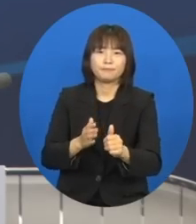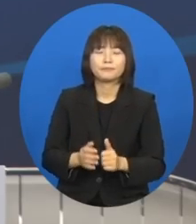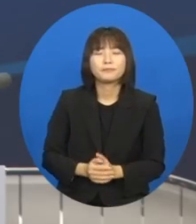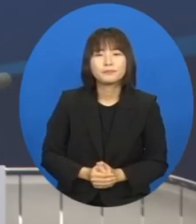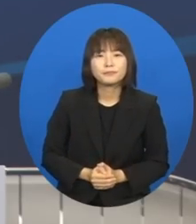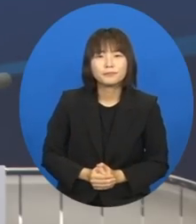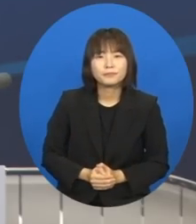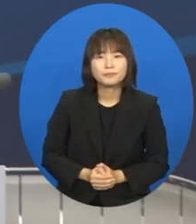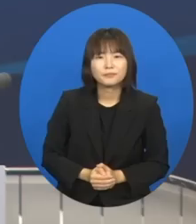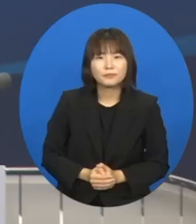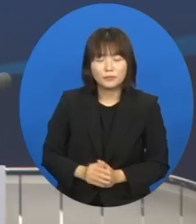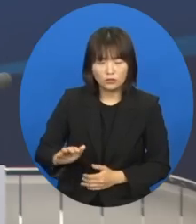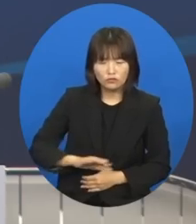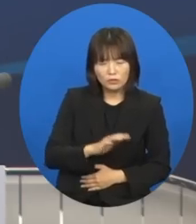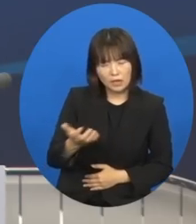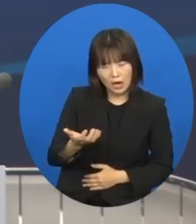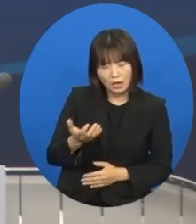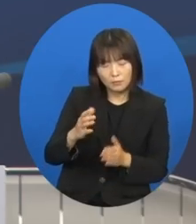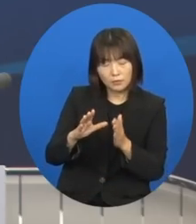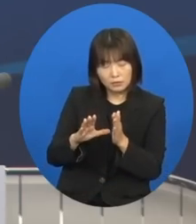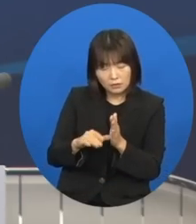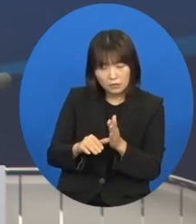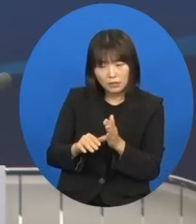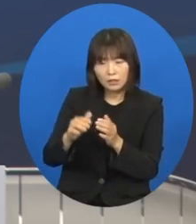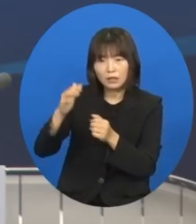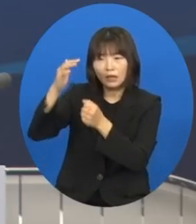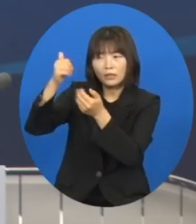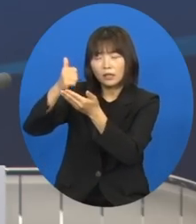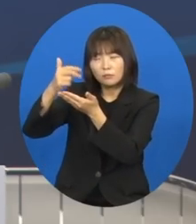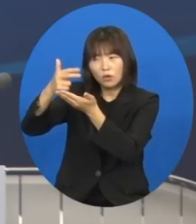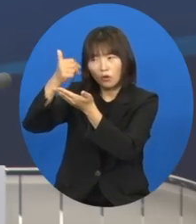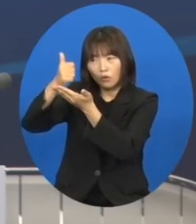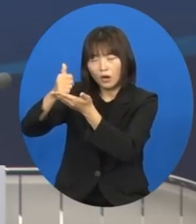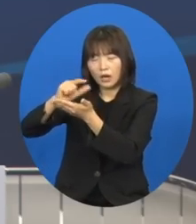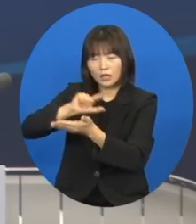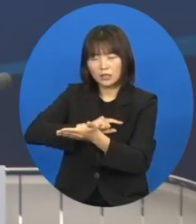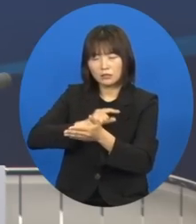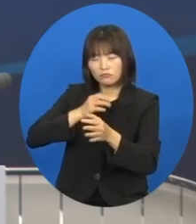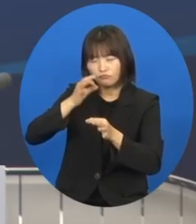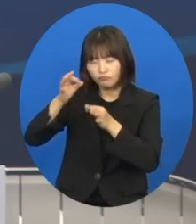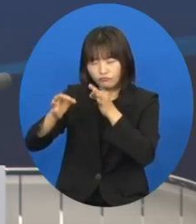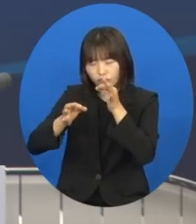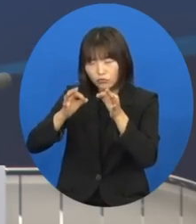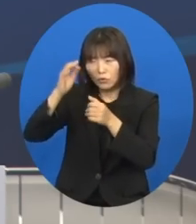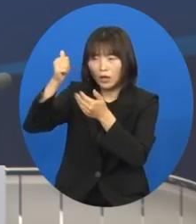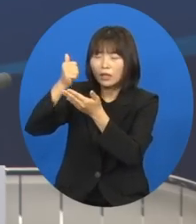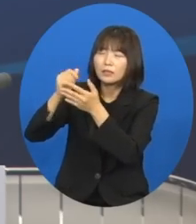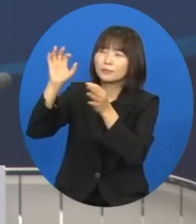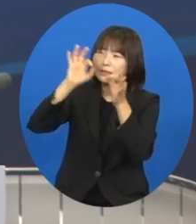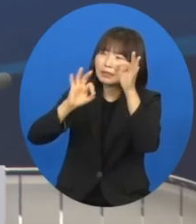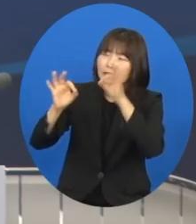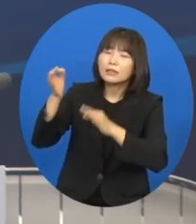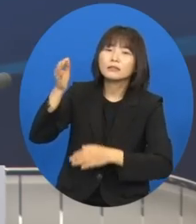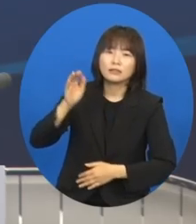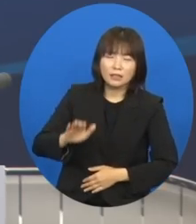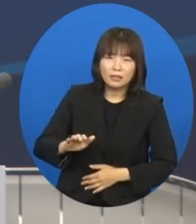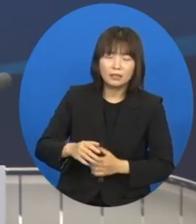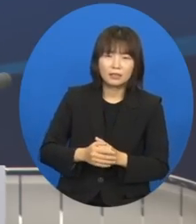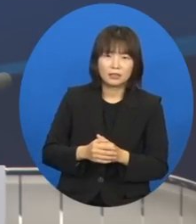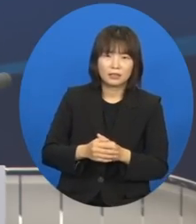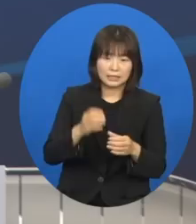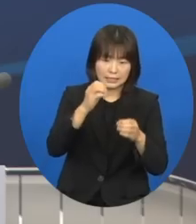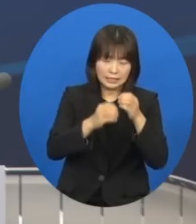우리는 아플 때 하나님은 여호와 이름을 부르면서 찾는데 우리가 잘 알고 있는 시편의 저자